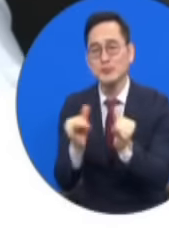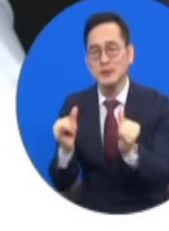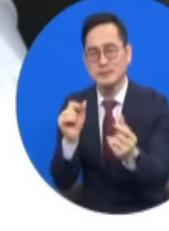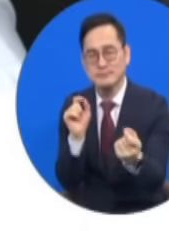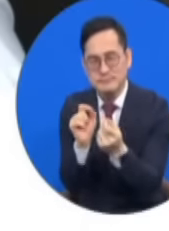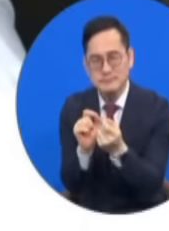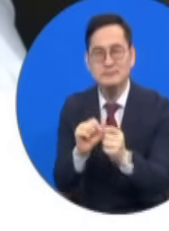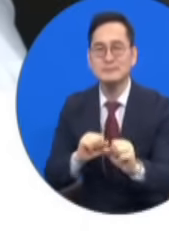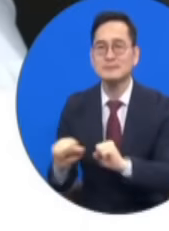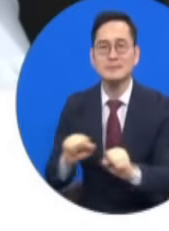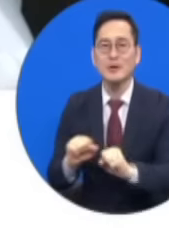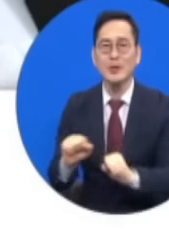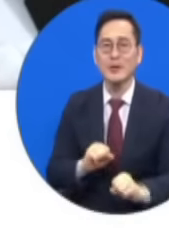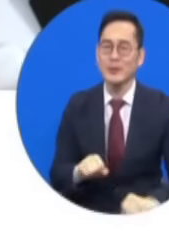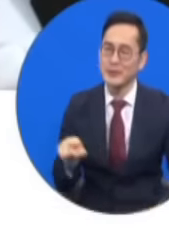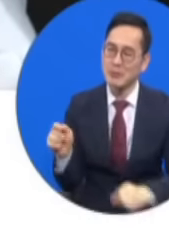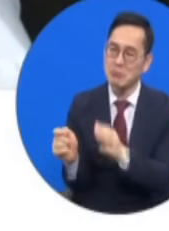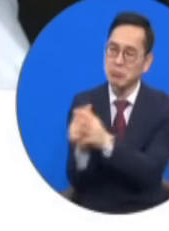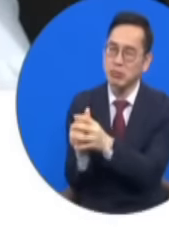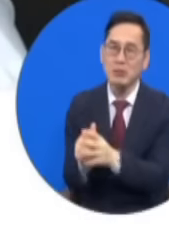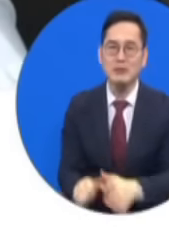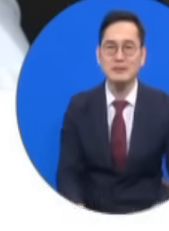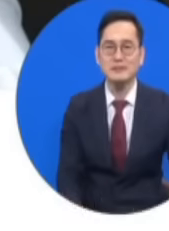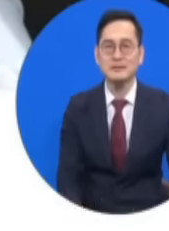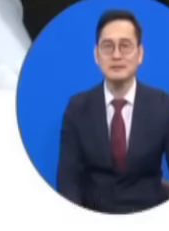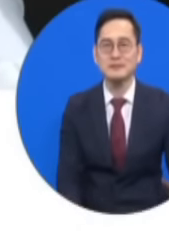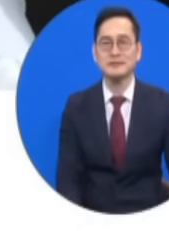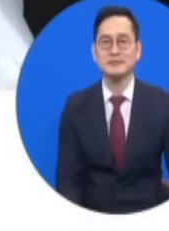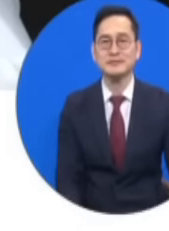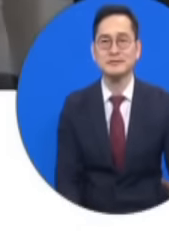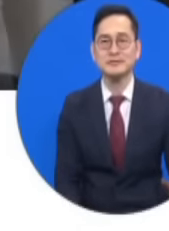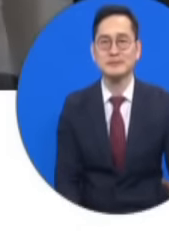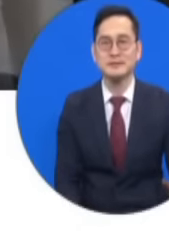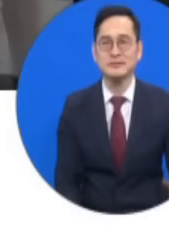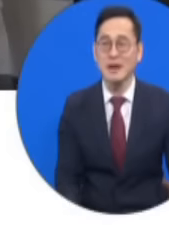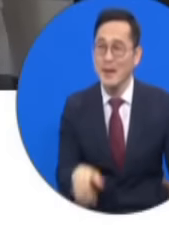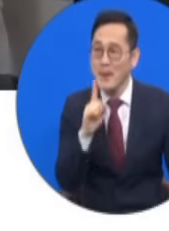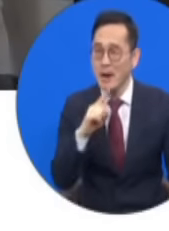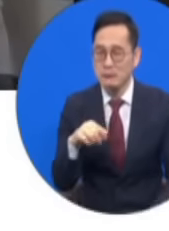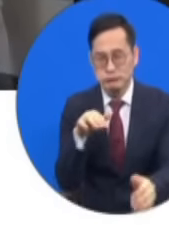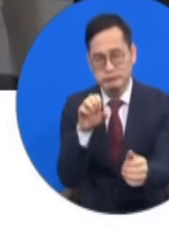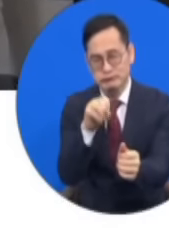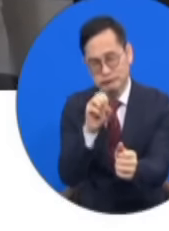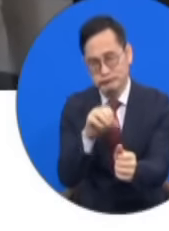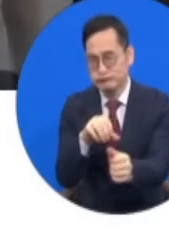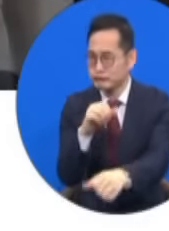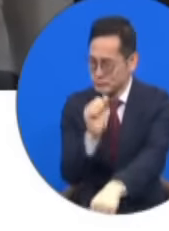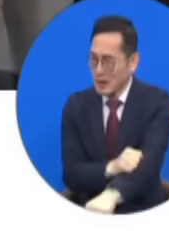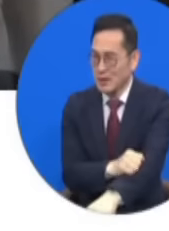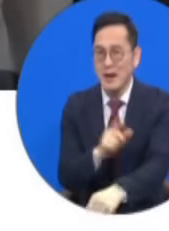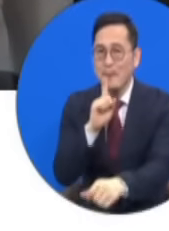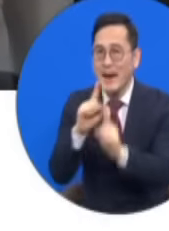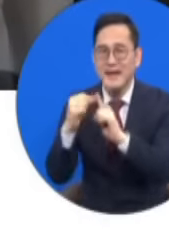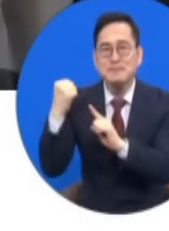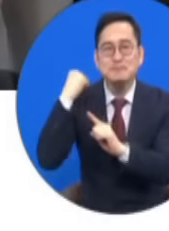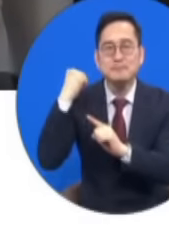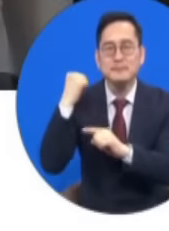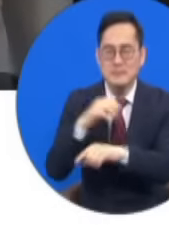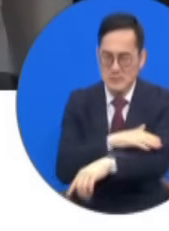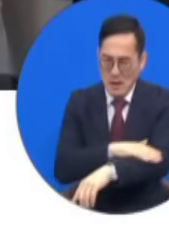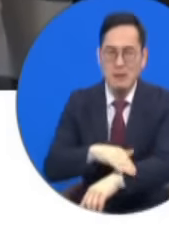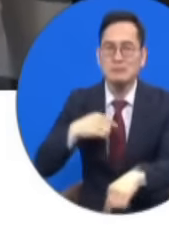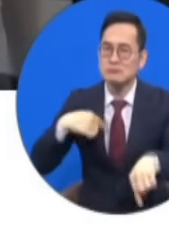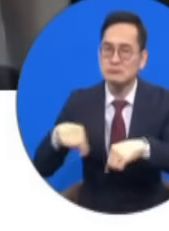정치인들은 사실은 별로 보지 못했었거든요. 제 개인적으로는 말을 참 잘한다는 생각을 참 많이 합니다. 말에 힘을 아는 지도자라는 생각이